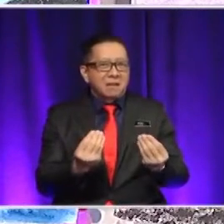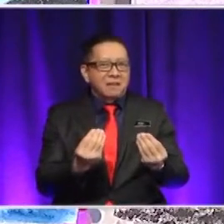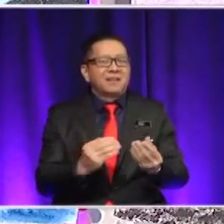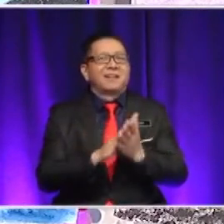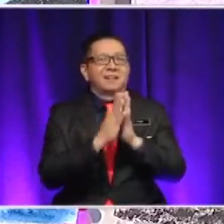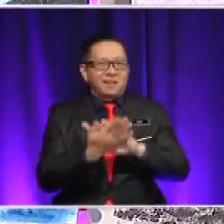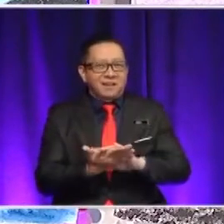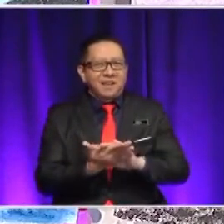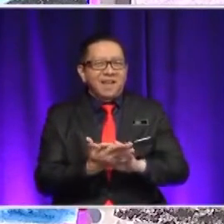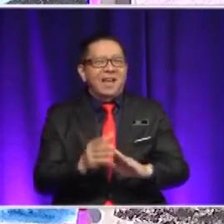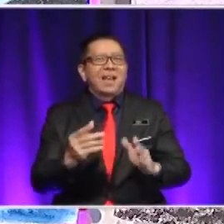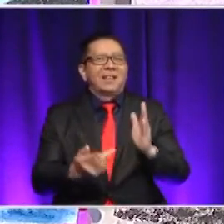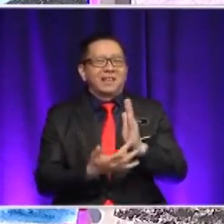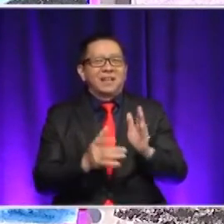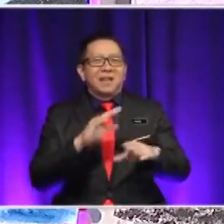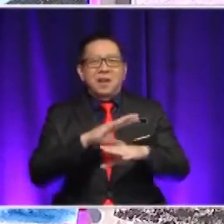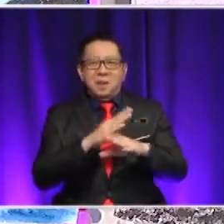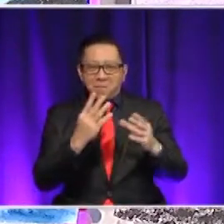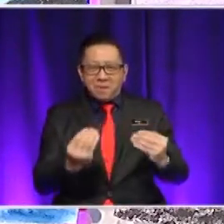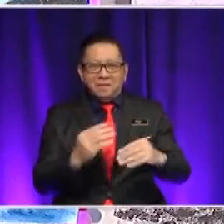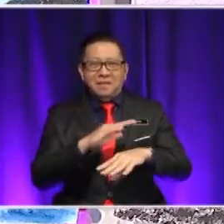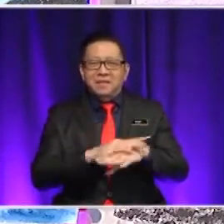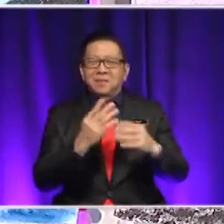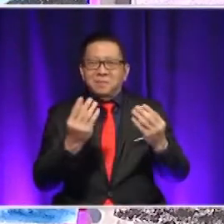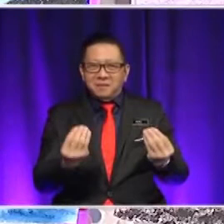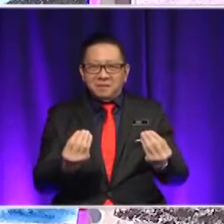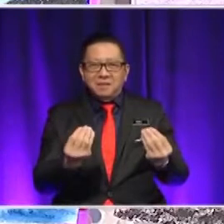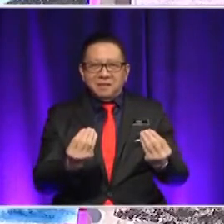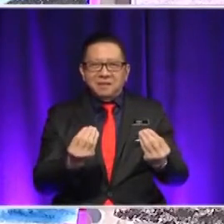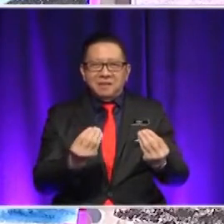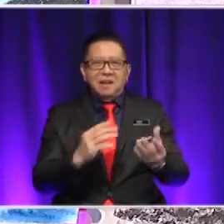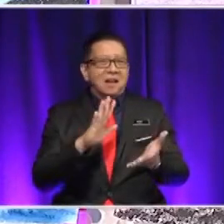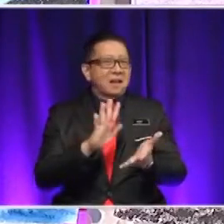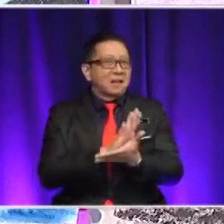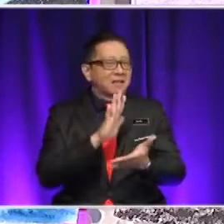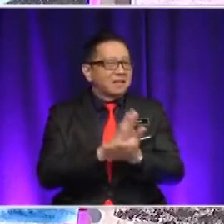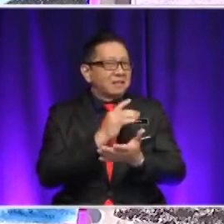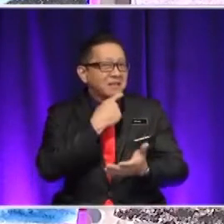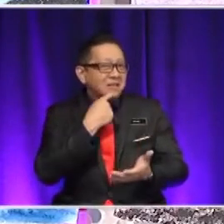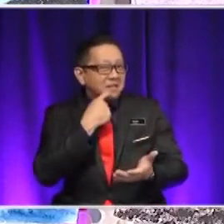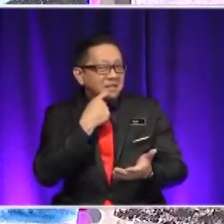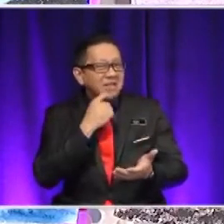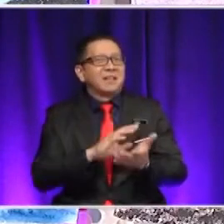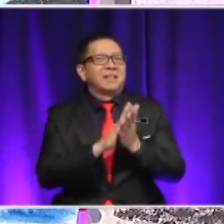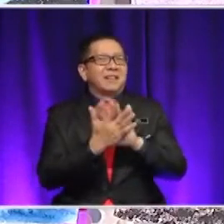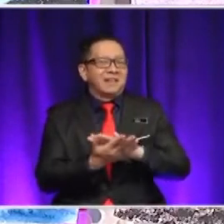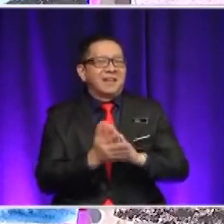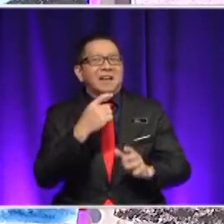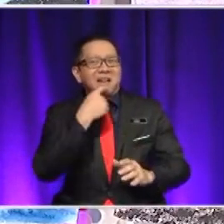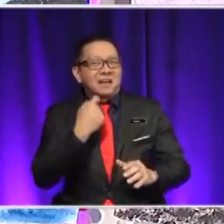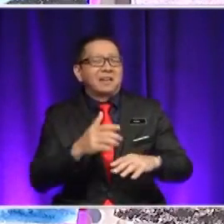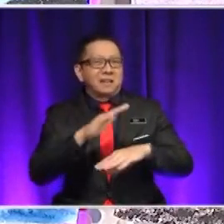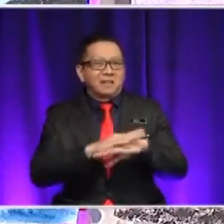teknik pasrah atas basah Kalau kita guna kertas kering dah jadi kering atas